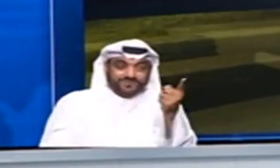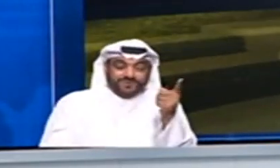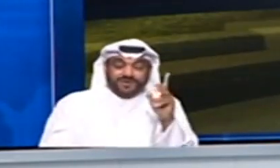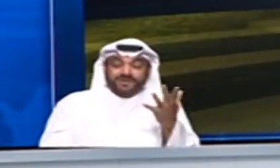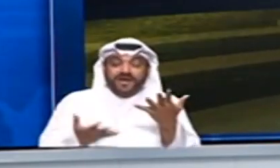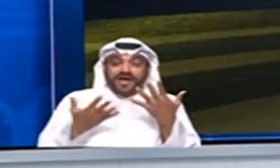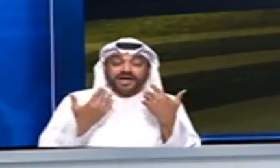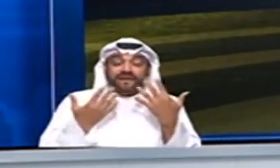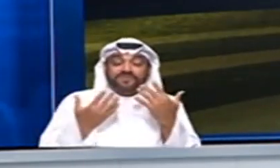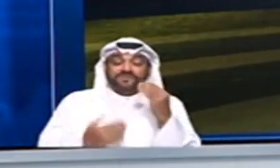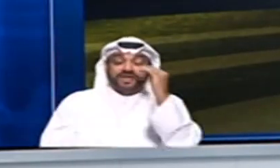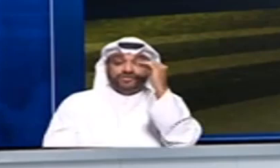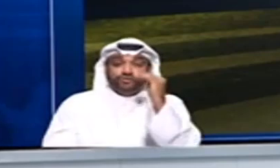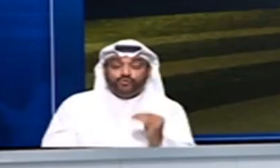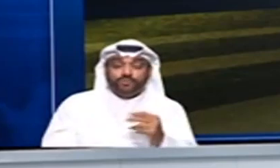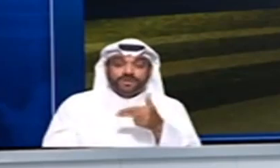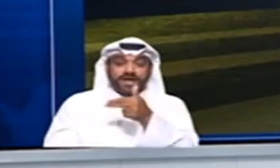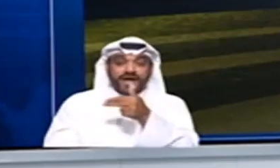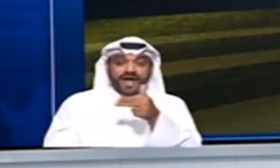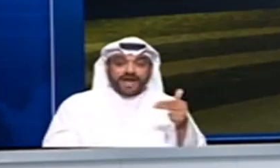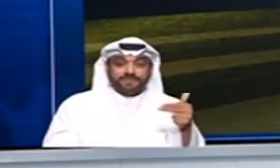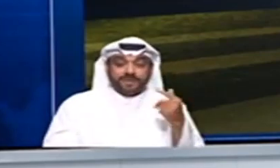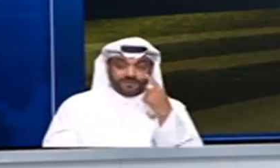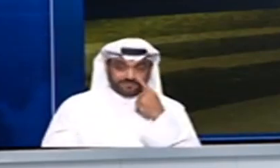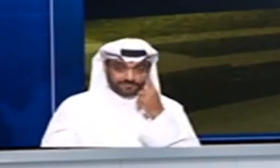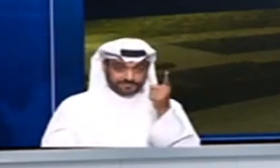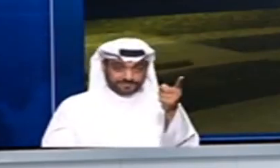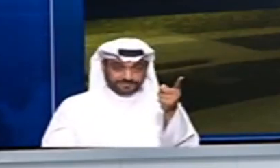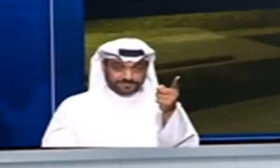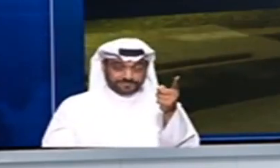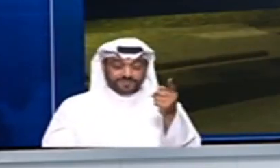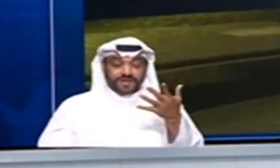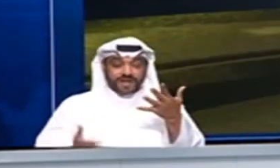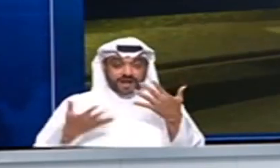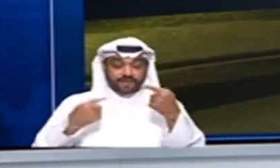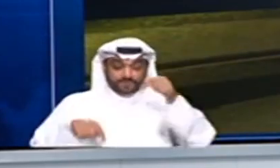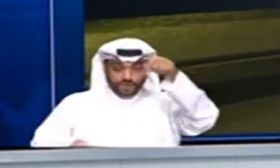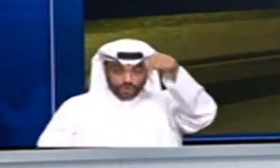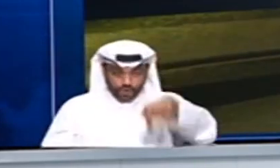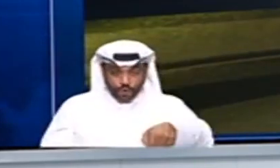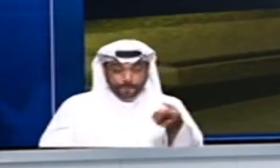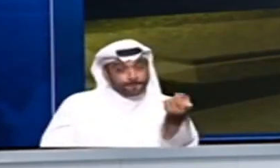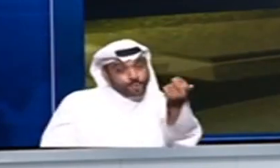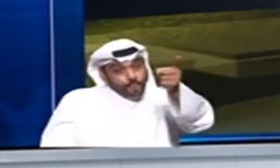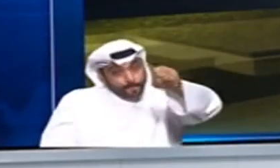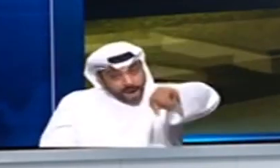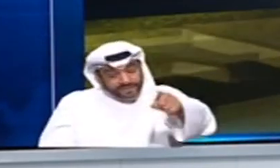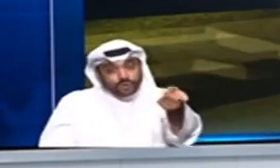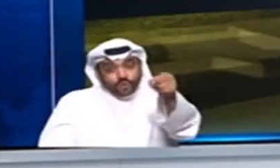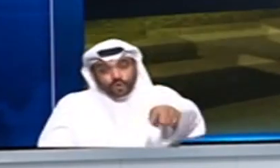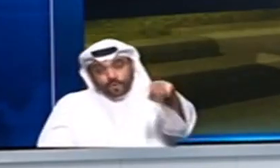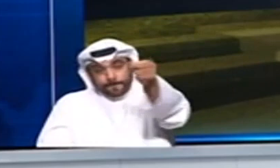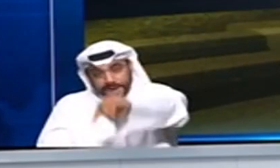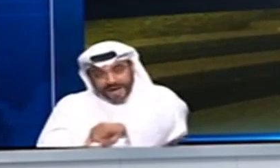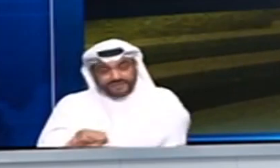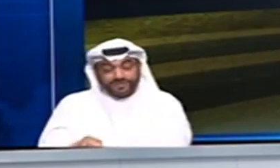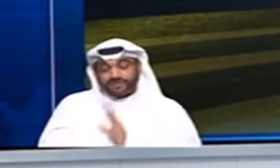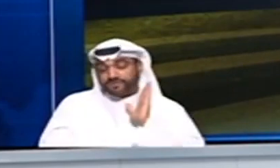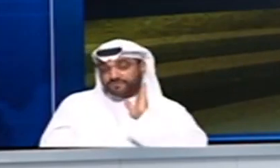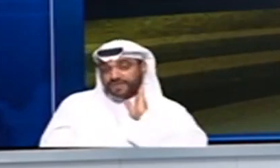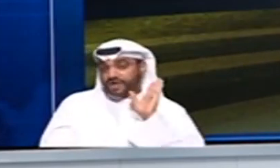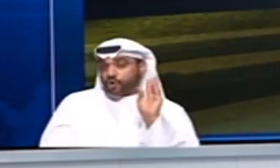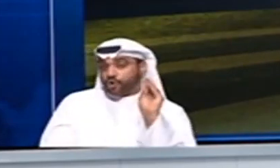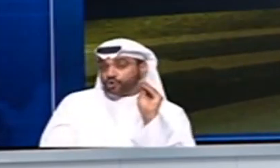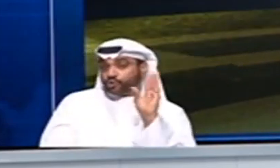جنوبية غربية إلى جنوبية شرقية. الإحساس بالرطوبة راح يستمر ويانا اليوم وباشر وعقبة، وفي فرص لتراجع الرؤية